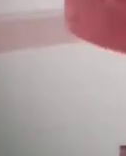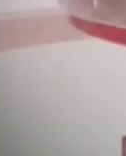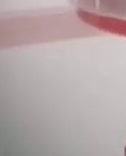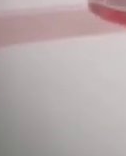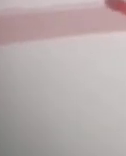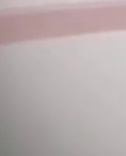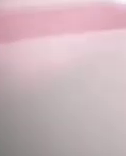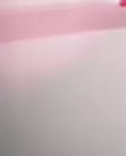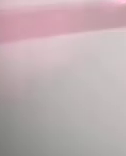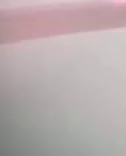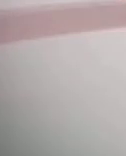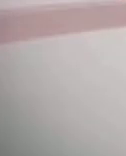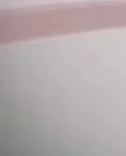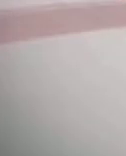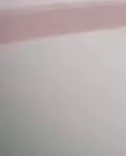Музика